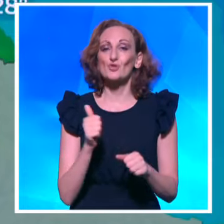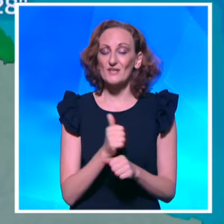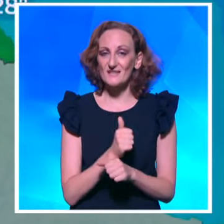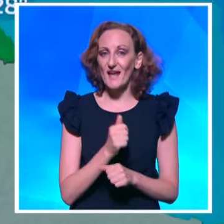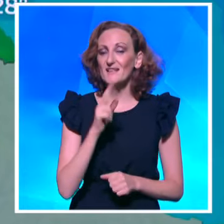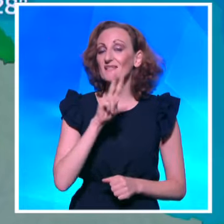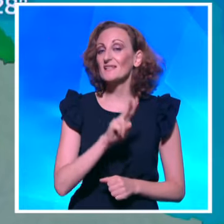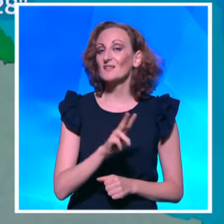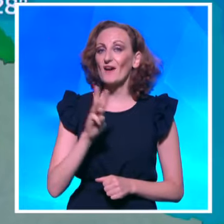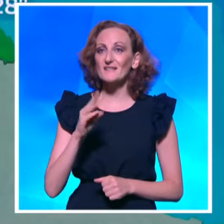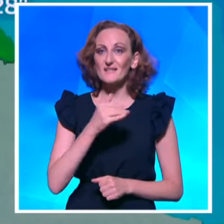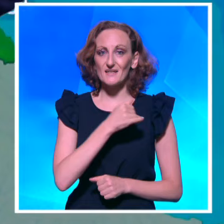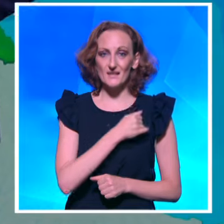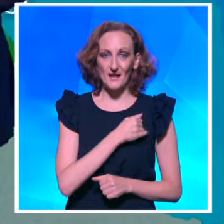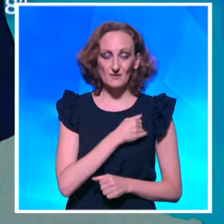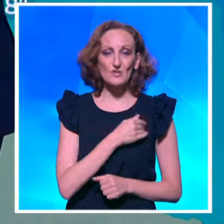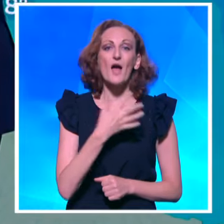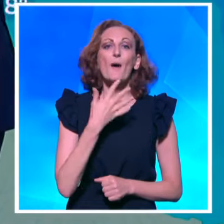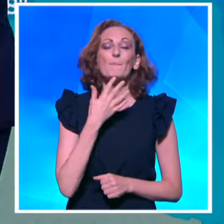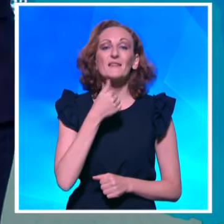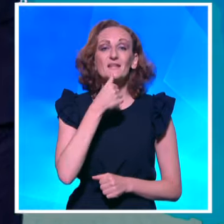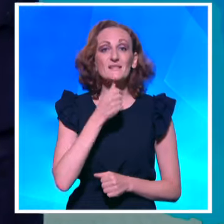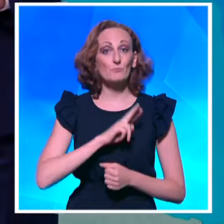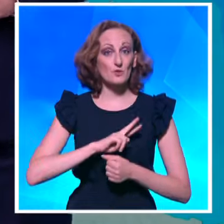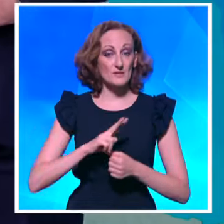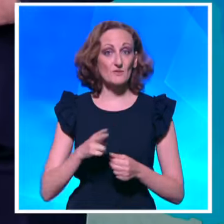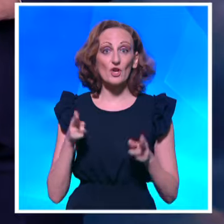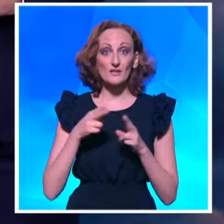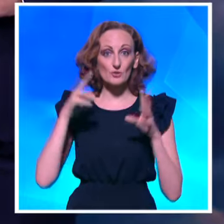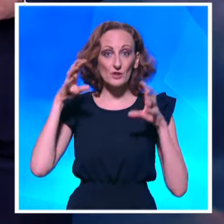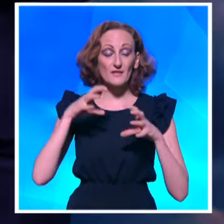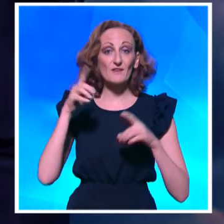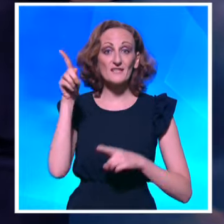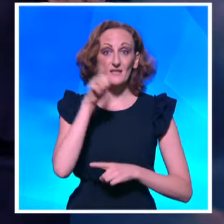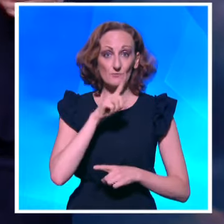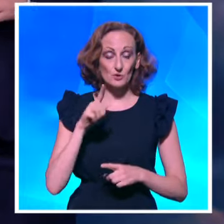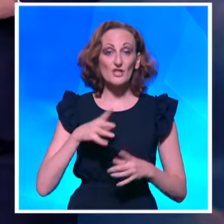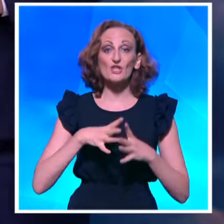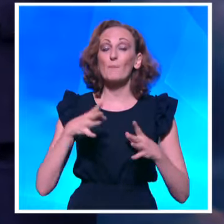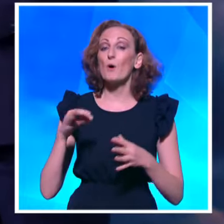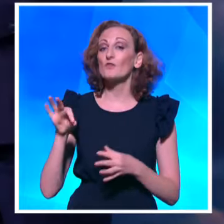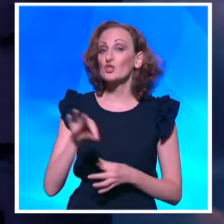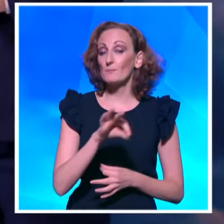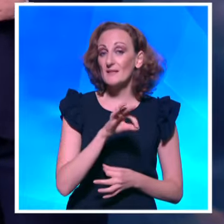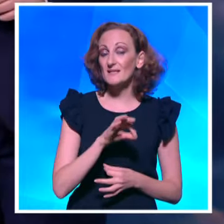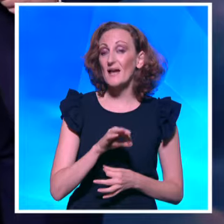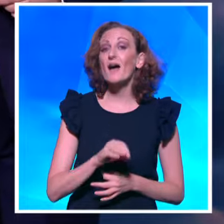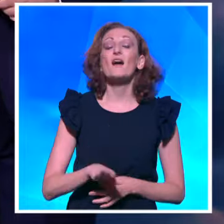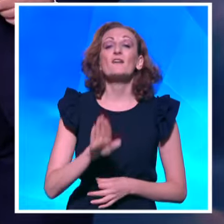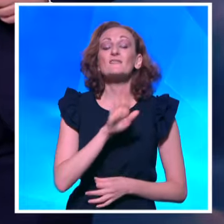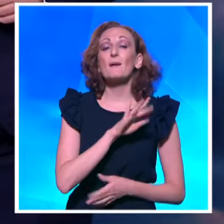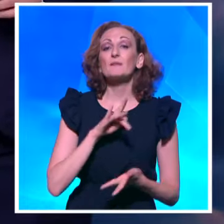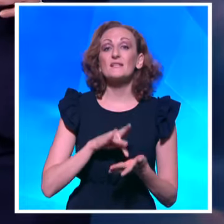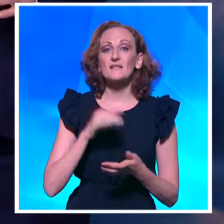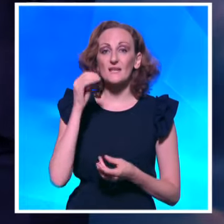и 23 градуса. В петък и събота след обед краткотрайни валежи с гръмотевици на повече места в Западна и Централна